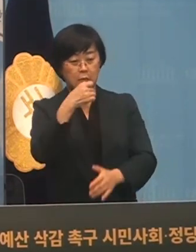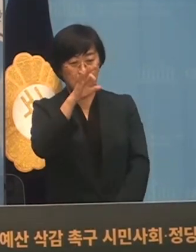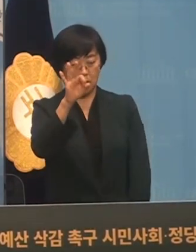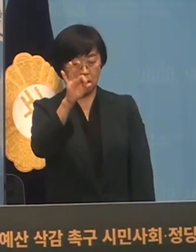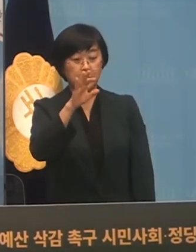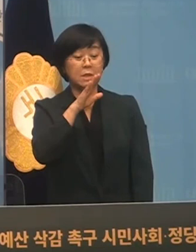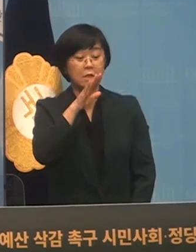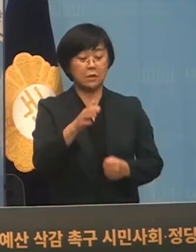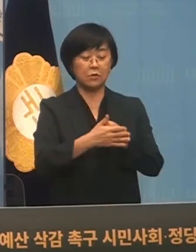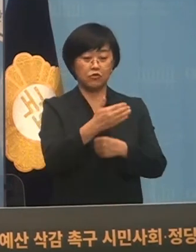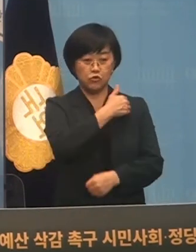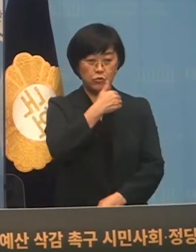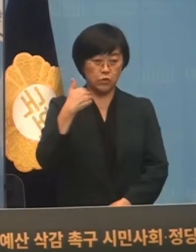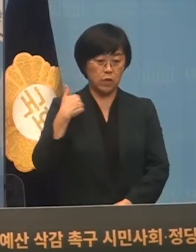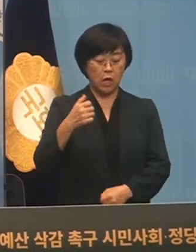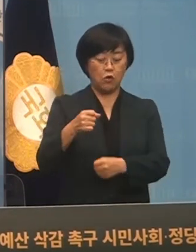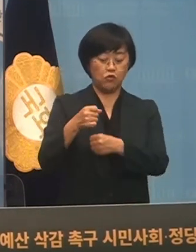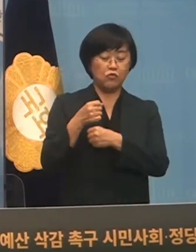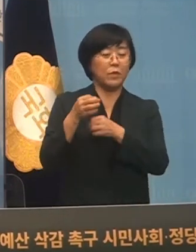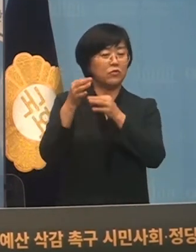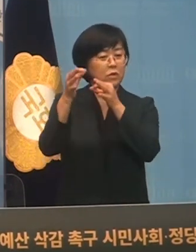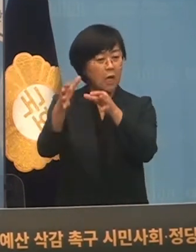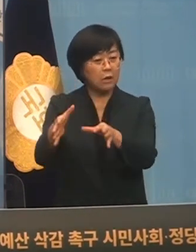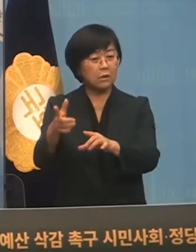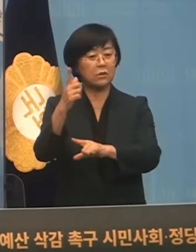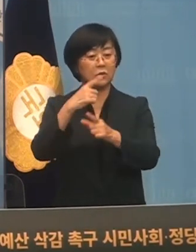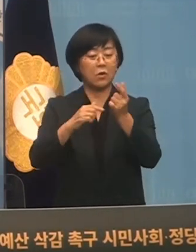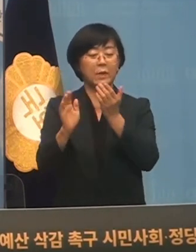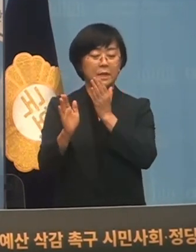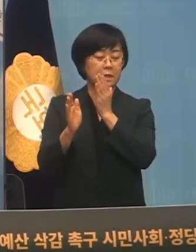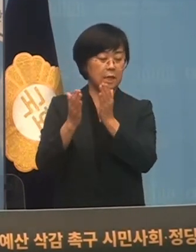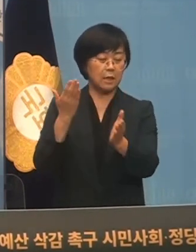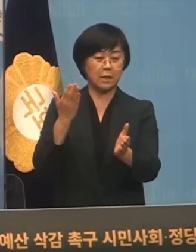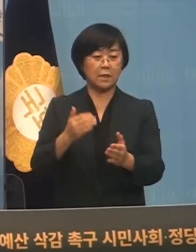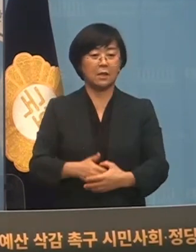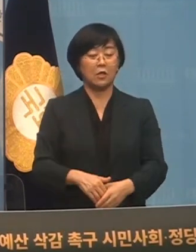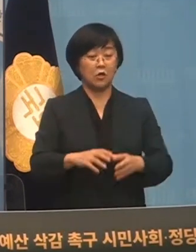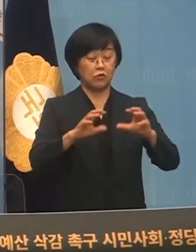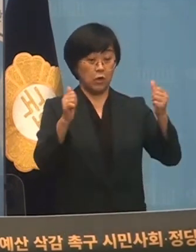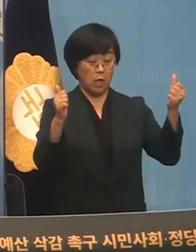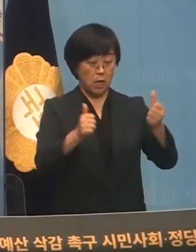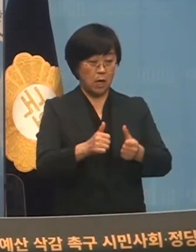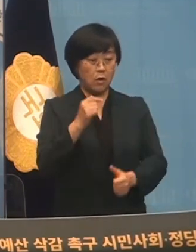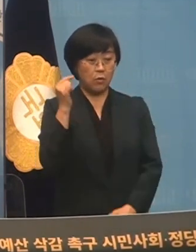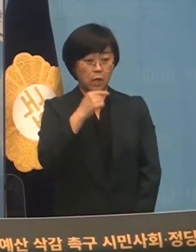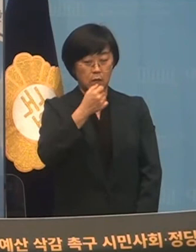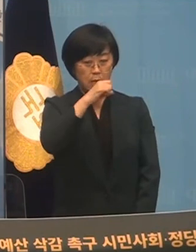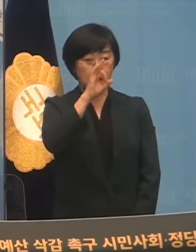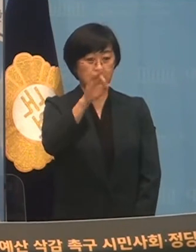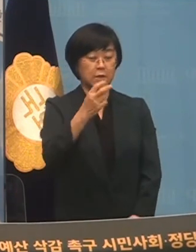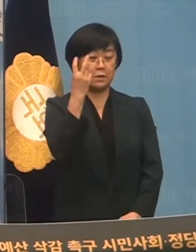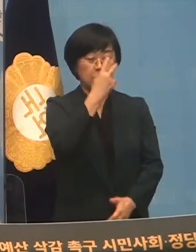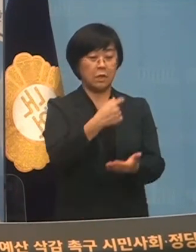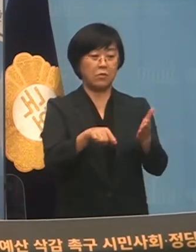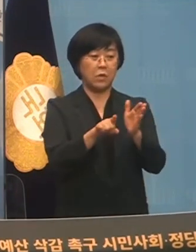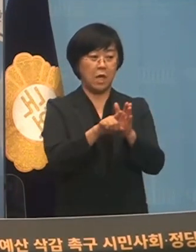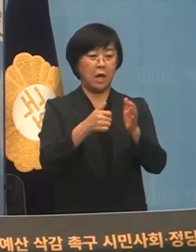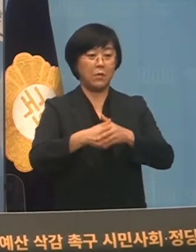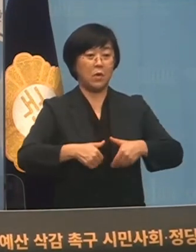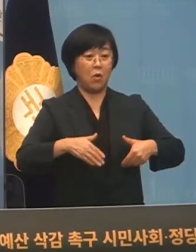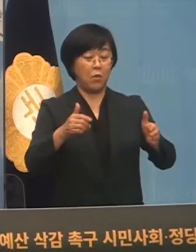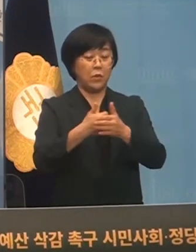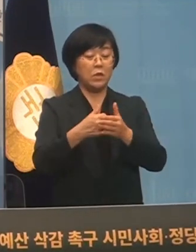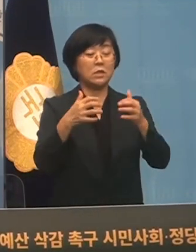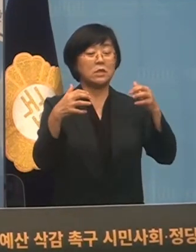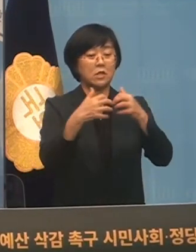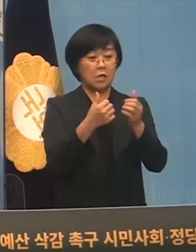예산을 이미 충분한 군비 증강에 투자하는 것은 더욱 부적절합니다. 국회가 엄격한 예산 심사를 통해 불필요한 무기 획득